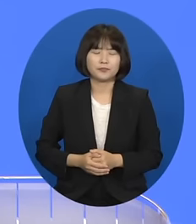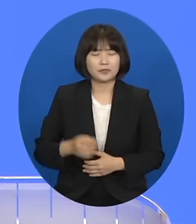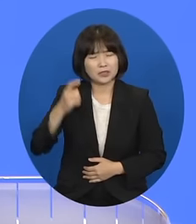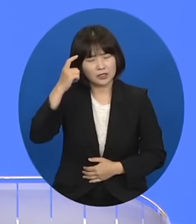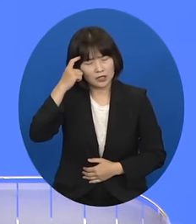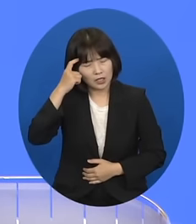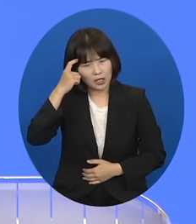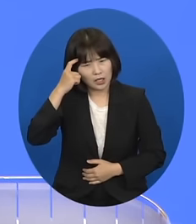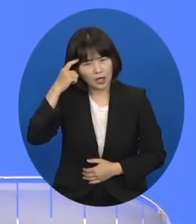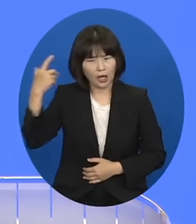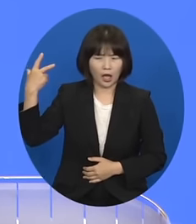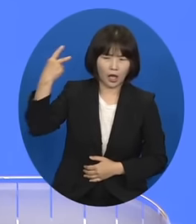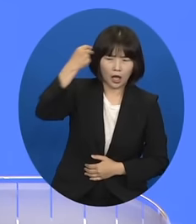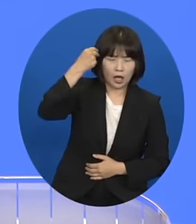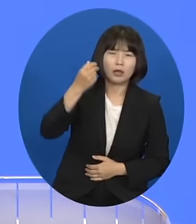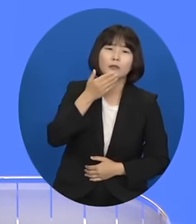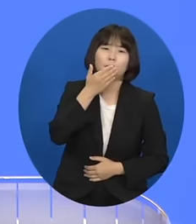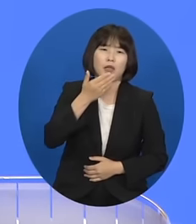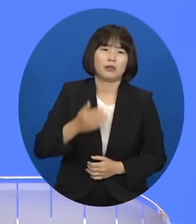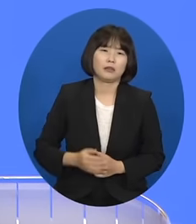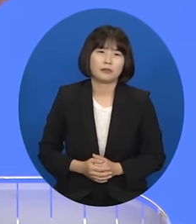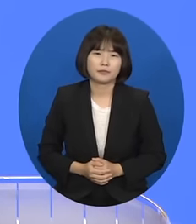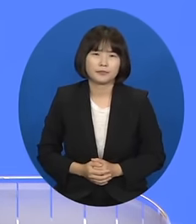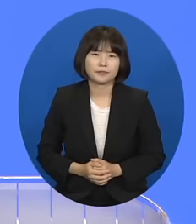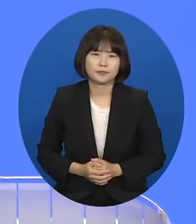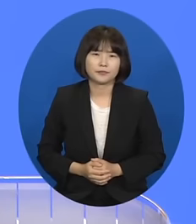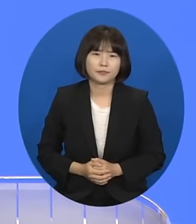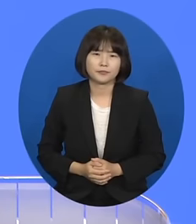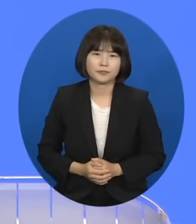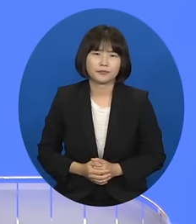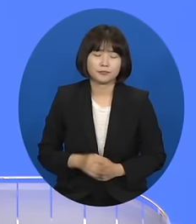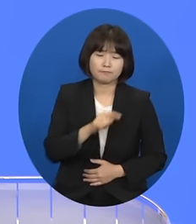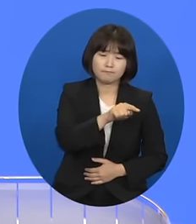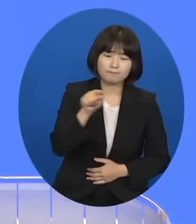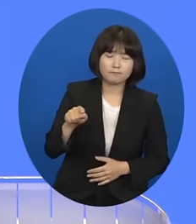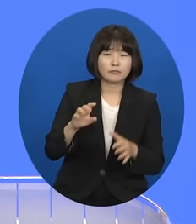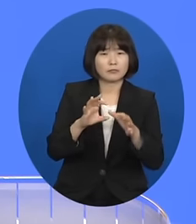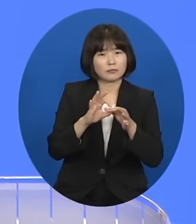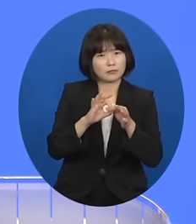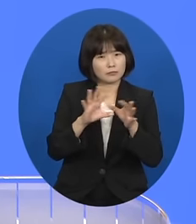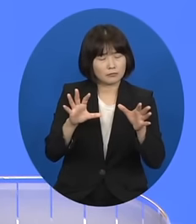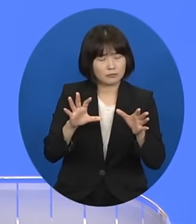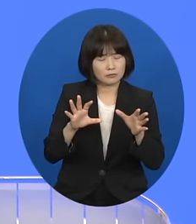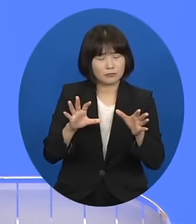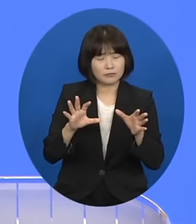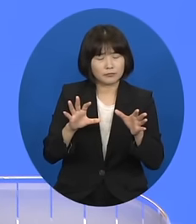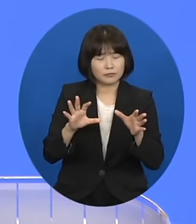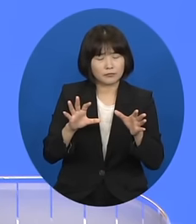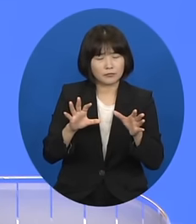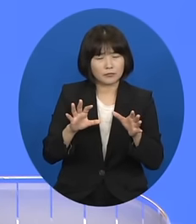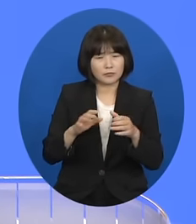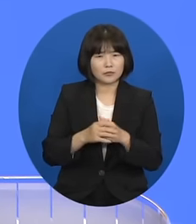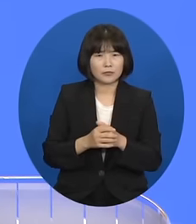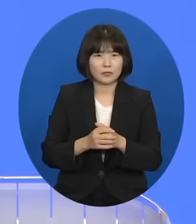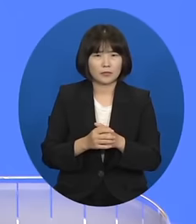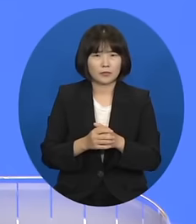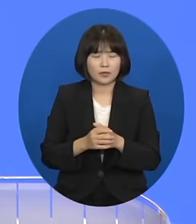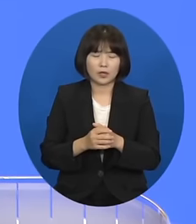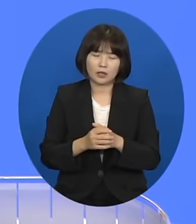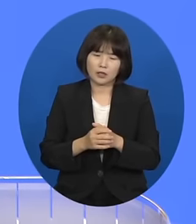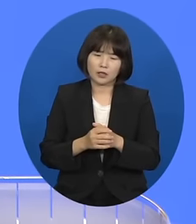미디어를 통해서 번져나게 된다는 거예요. 그러니까 양쪽 어느 곳이든 간에 그거에 영향을 받게 되면 아, 이 자녀 기른다는